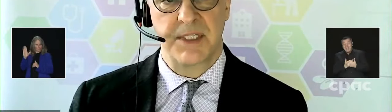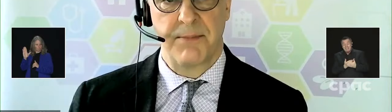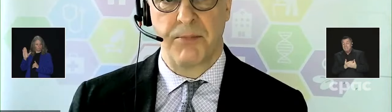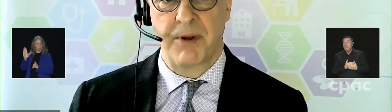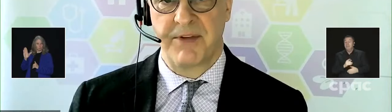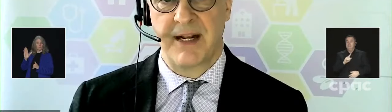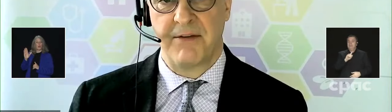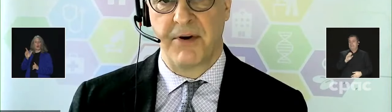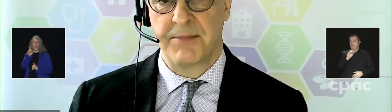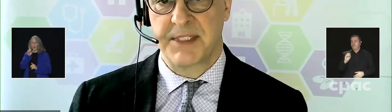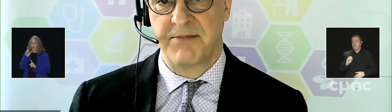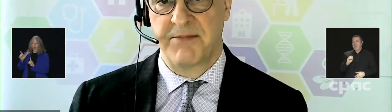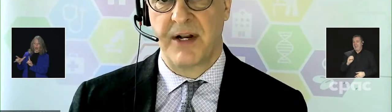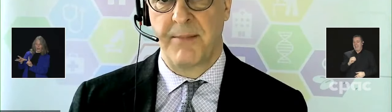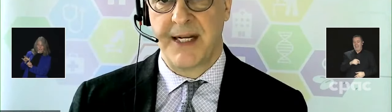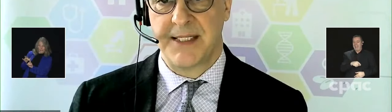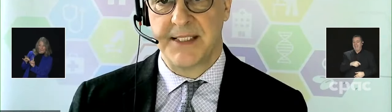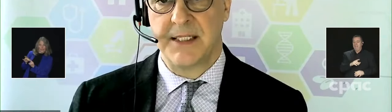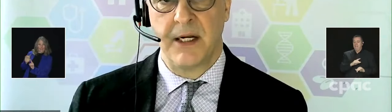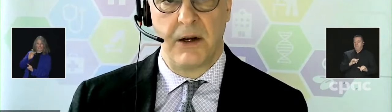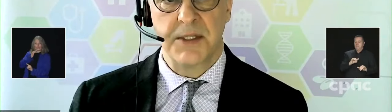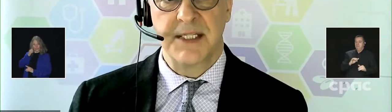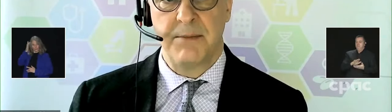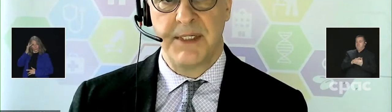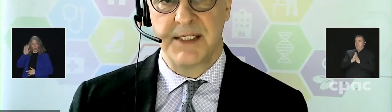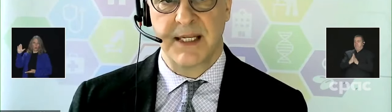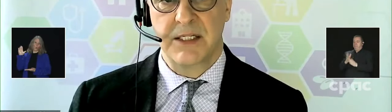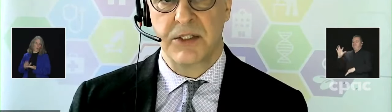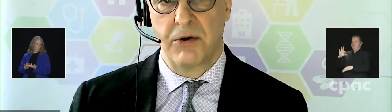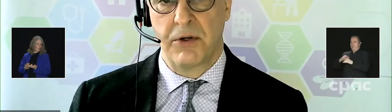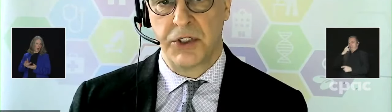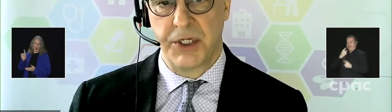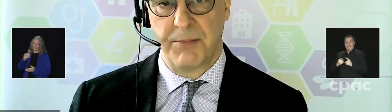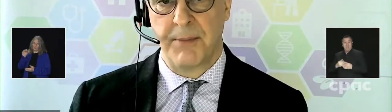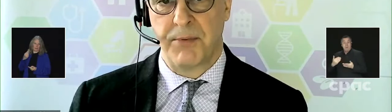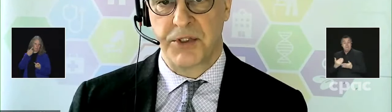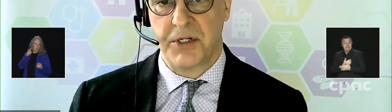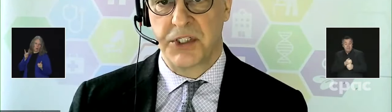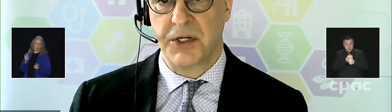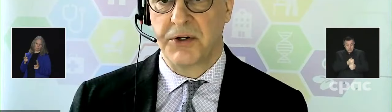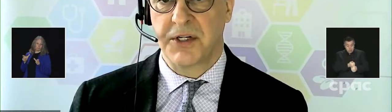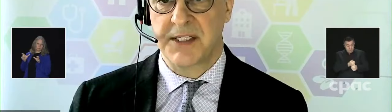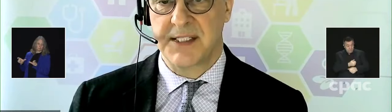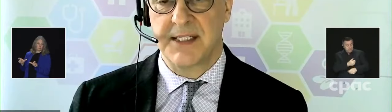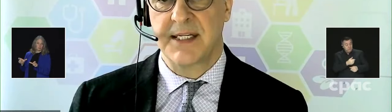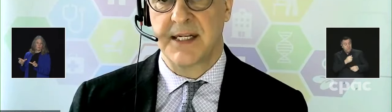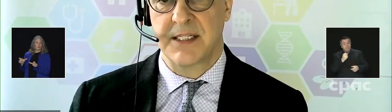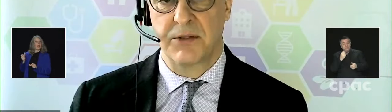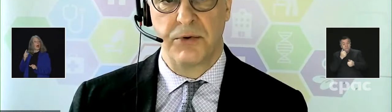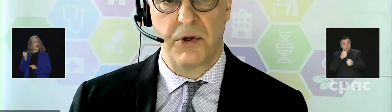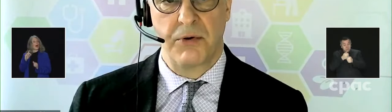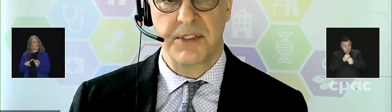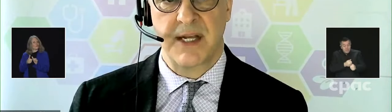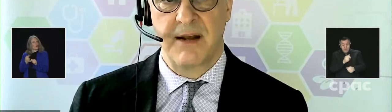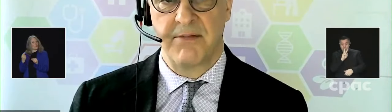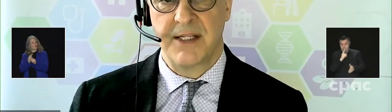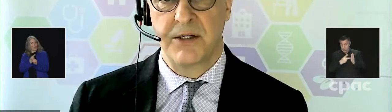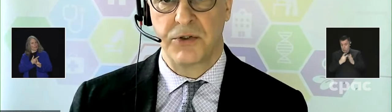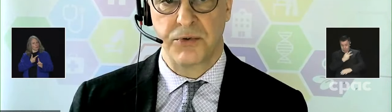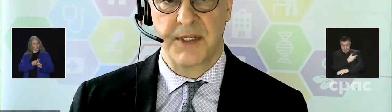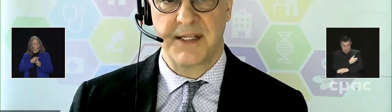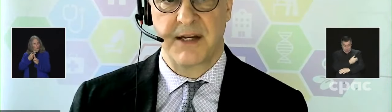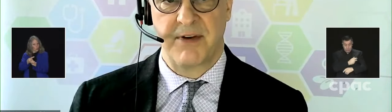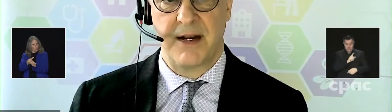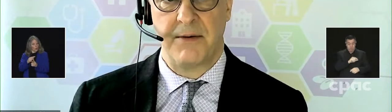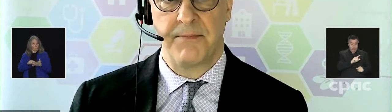100 % pour prévenir les formes sévères de la maladie lorsqu'administrée selon le schéma posologique autorisé, c'est-à-dire 2 doses à